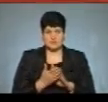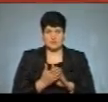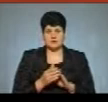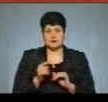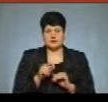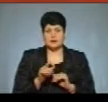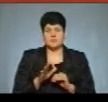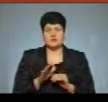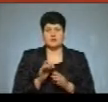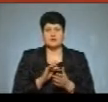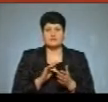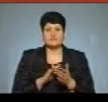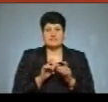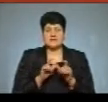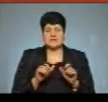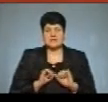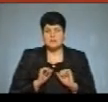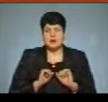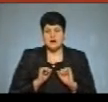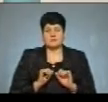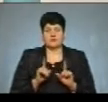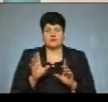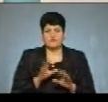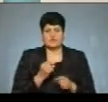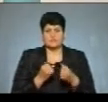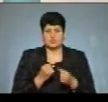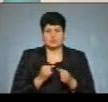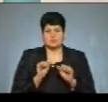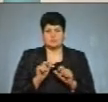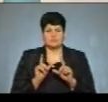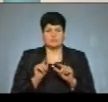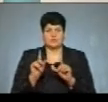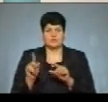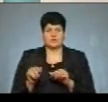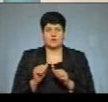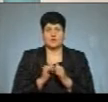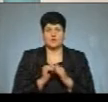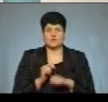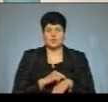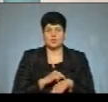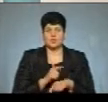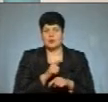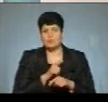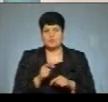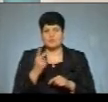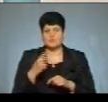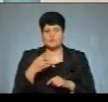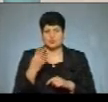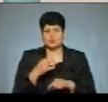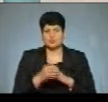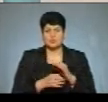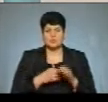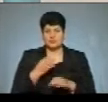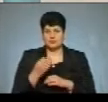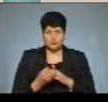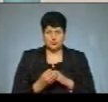ми по центру намагаємося, щоб всі бригади були на ходу і виїхали кожної години протягом 24 годин на добу